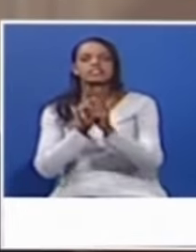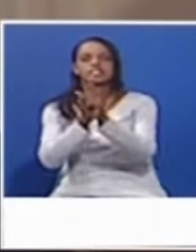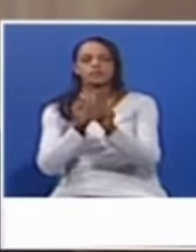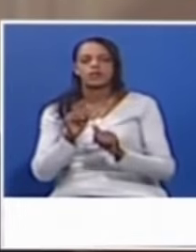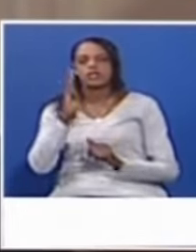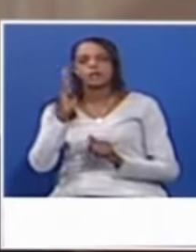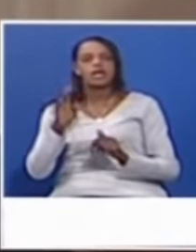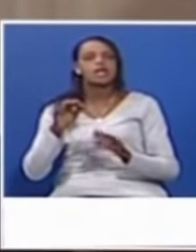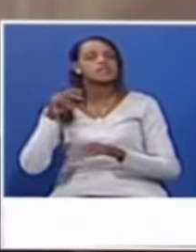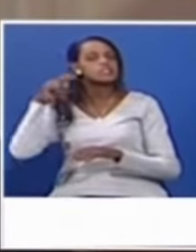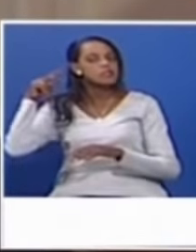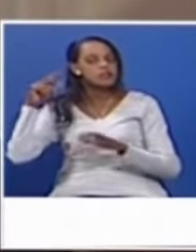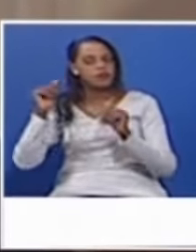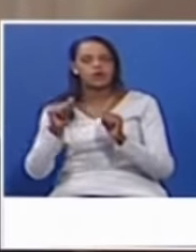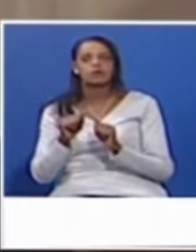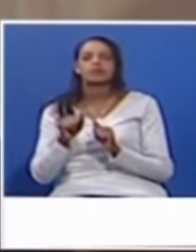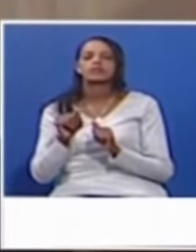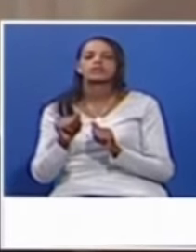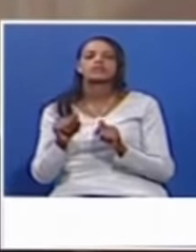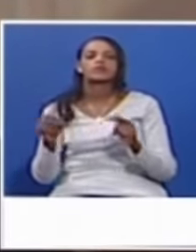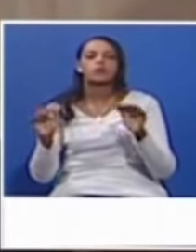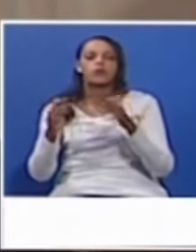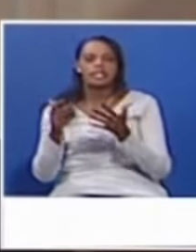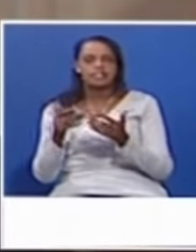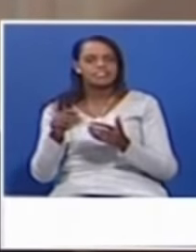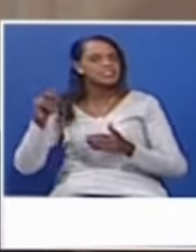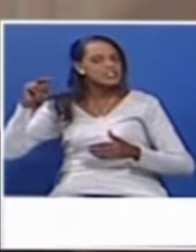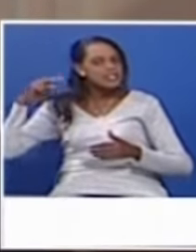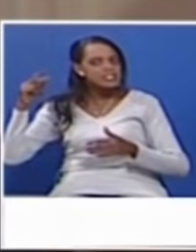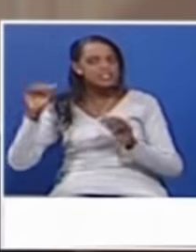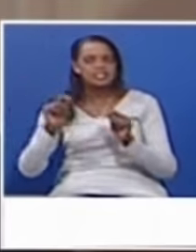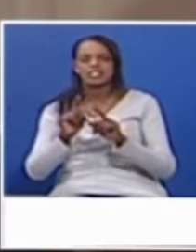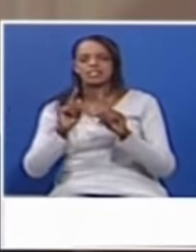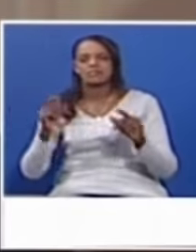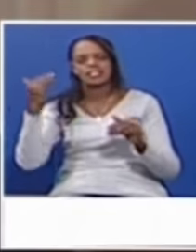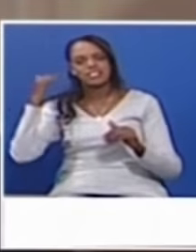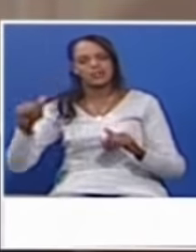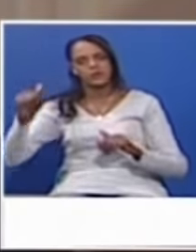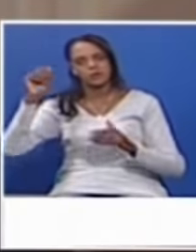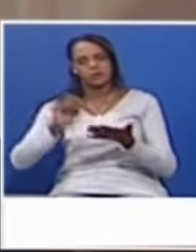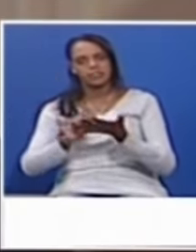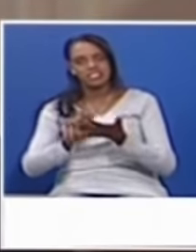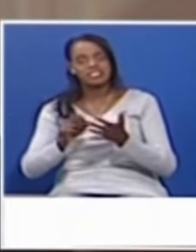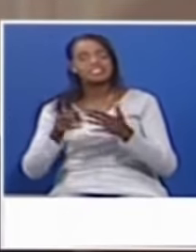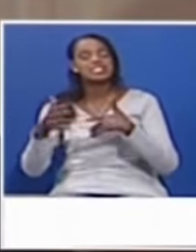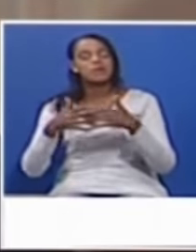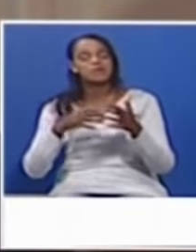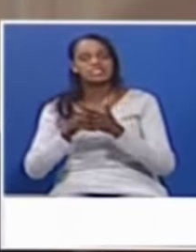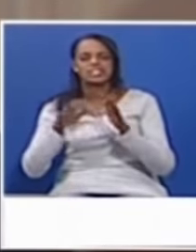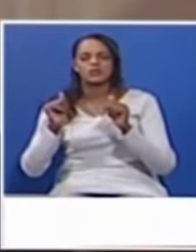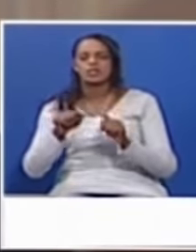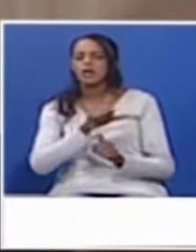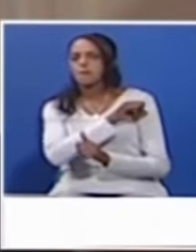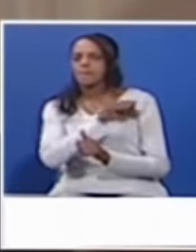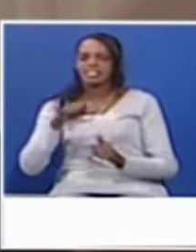رابعی موال مخانو بمتکاس نکونات کیناتن نی موالات حسم هزبتات ارتران اتیپیان مختم تاز قبر سلزخونه من قصة